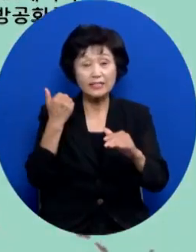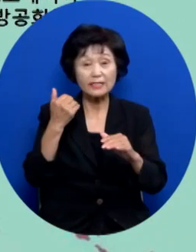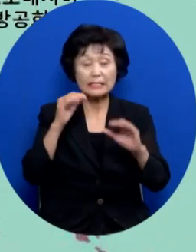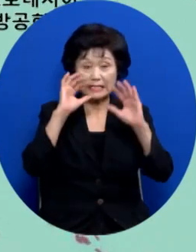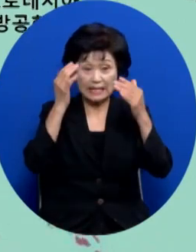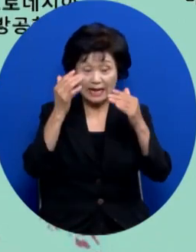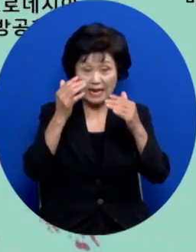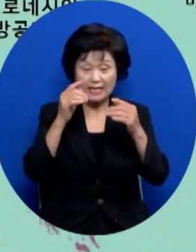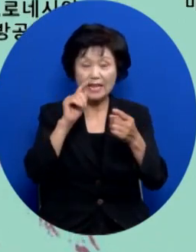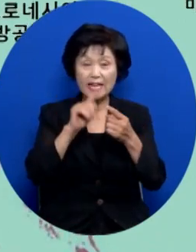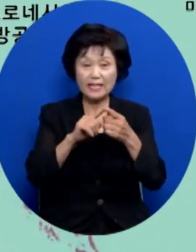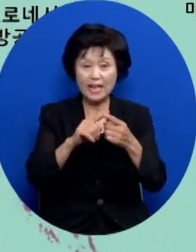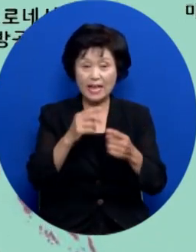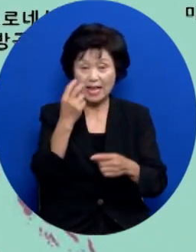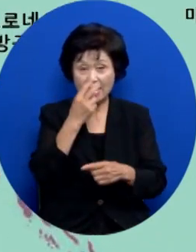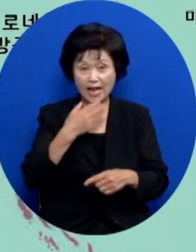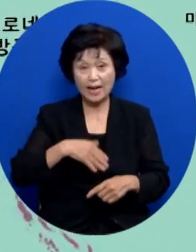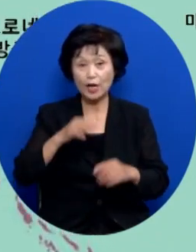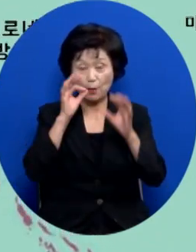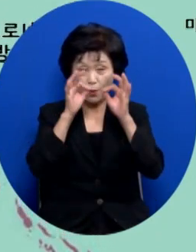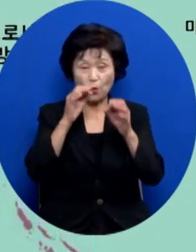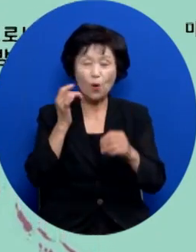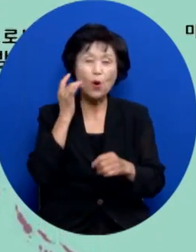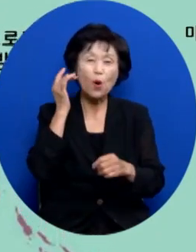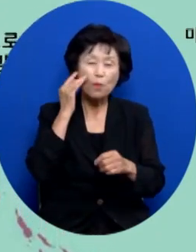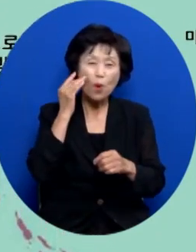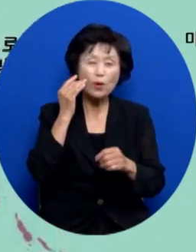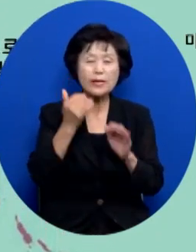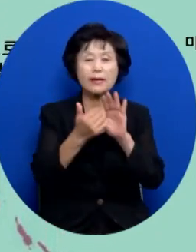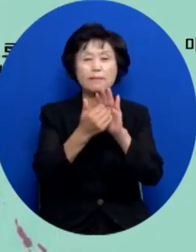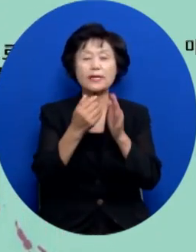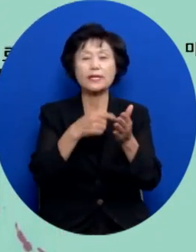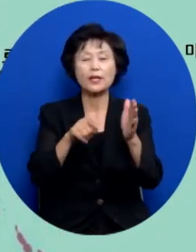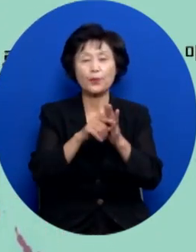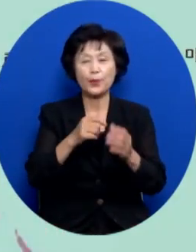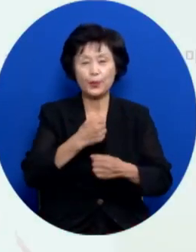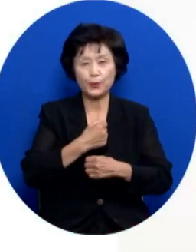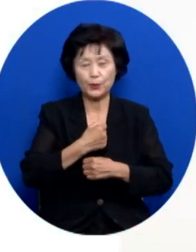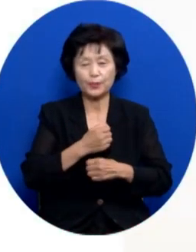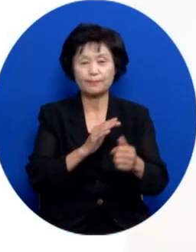확인하고 여행 중에는 모기에 물리지 않도록 예방수칙을 준수해달라고 전했습니다.